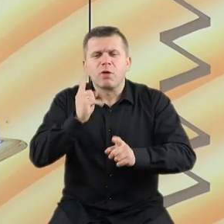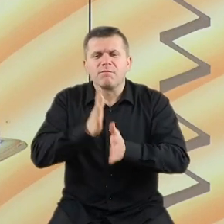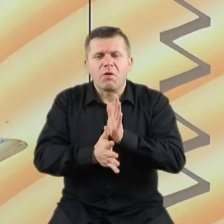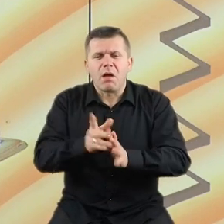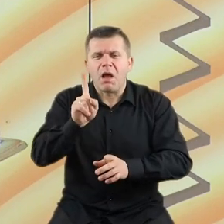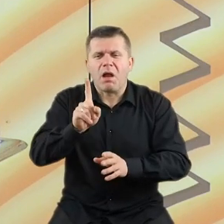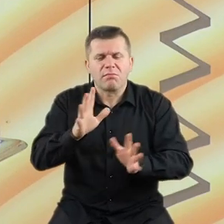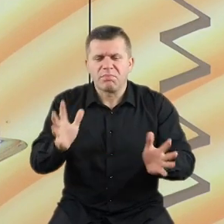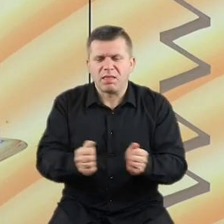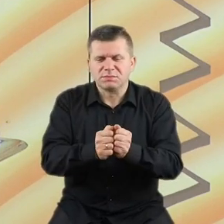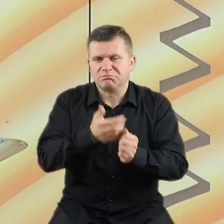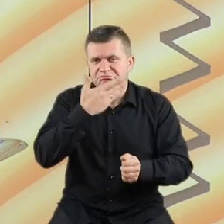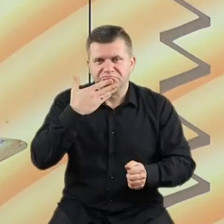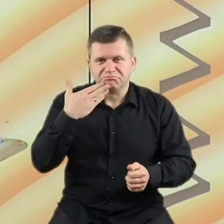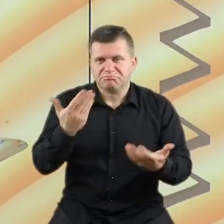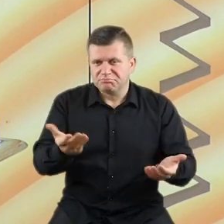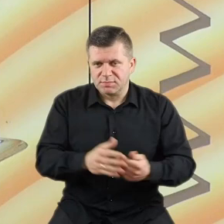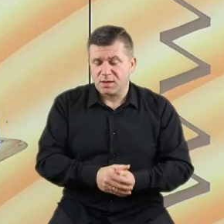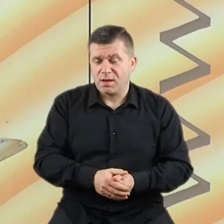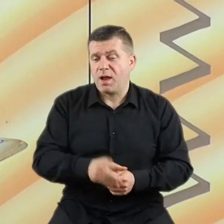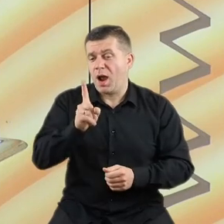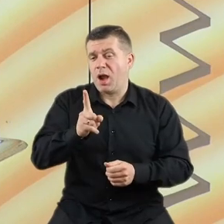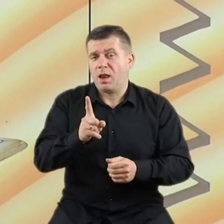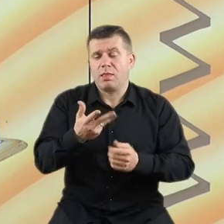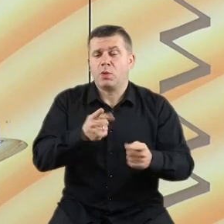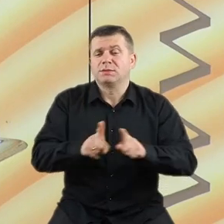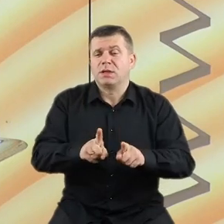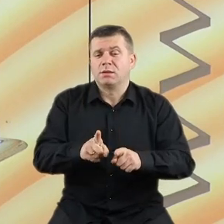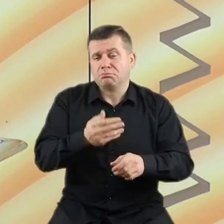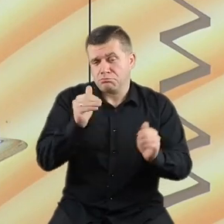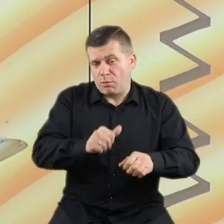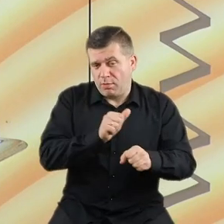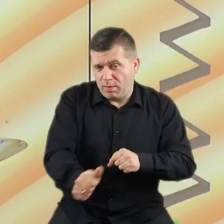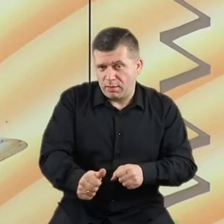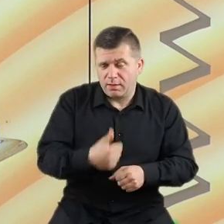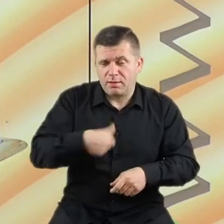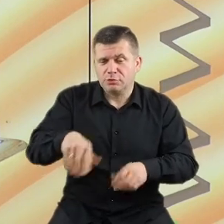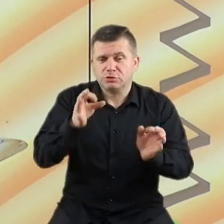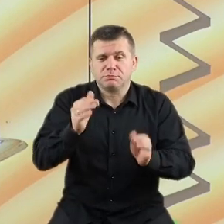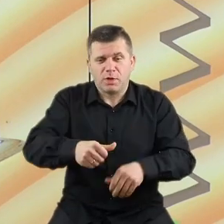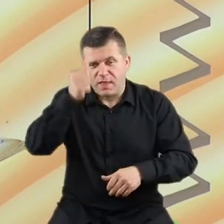ale nie znalazłam. Ale to oczywiście nie znaczy, że nie ma takich Din, bo skoro można dzisiaj się nazywać